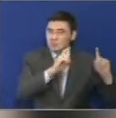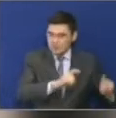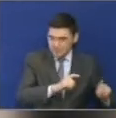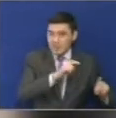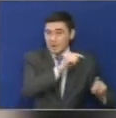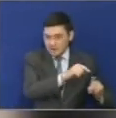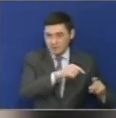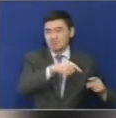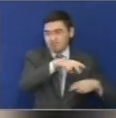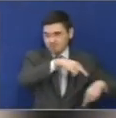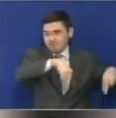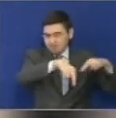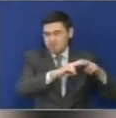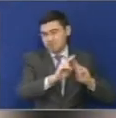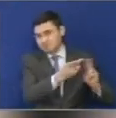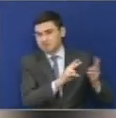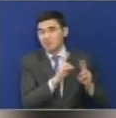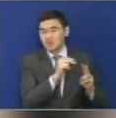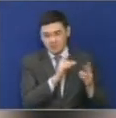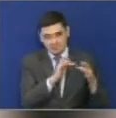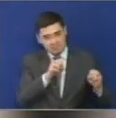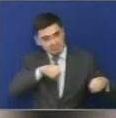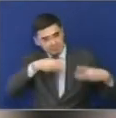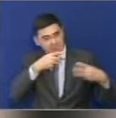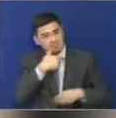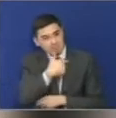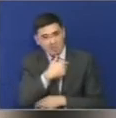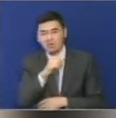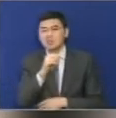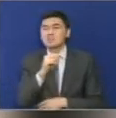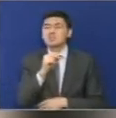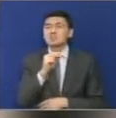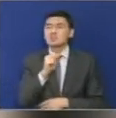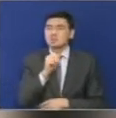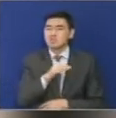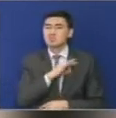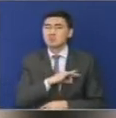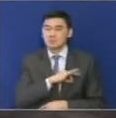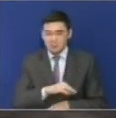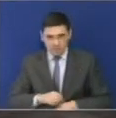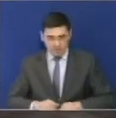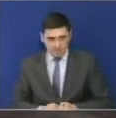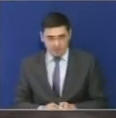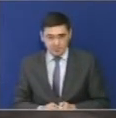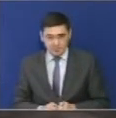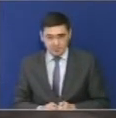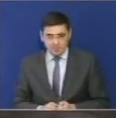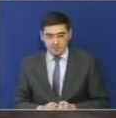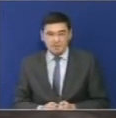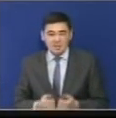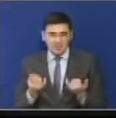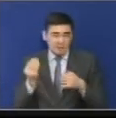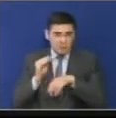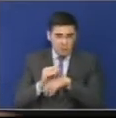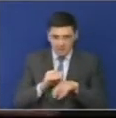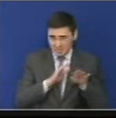Балаларды қатаң қадағалаймыз. Оқушылармен WhatsApp-пен байланысу өте ыңғайлы. Ақпаратпен жылдам алмасамыз. Қосымша білім алып жатқан оқушылар